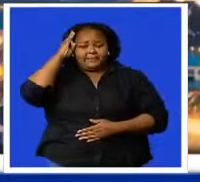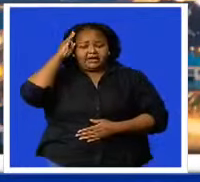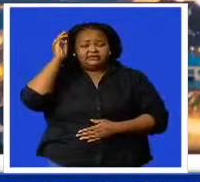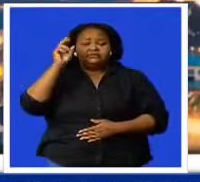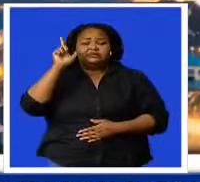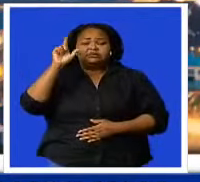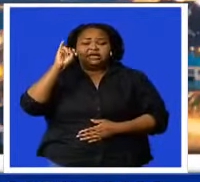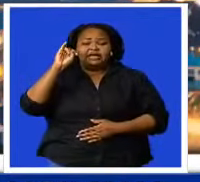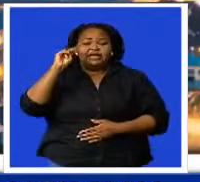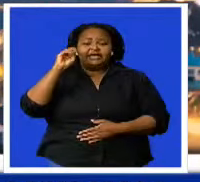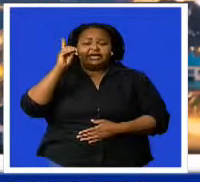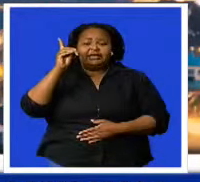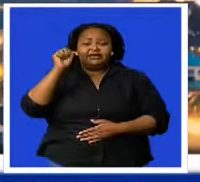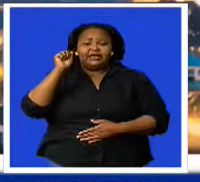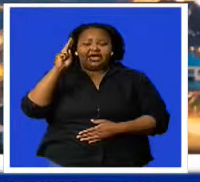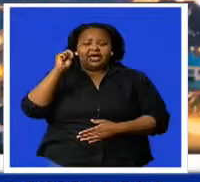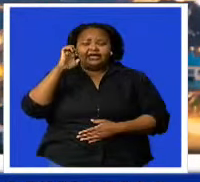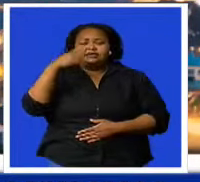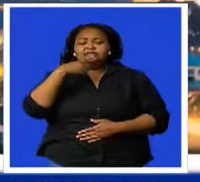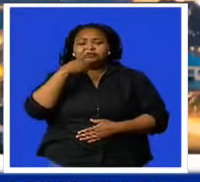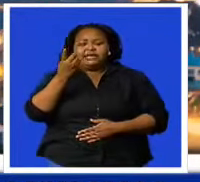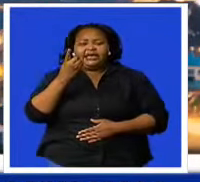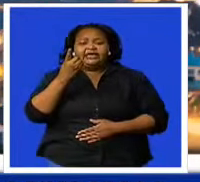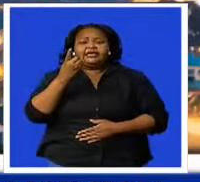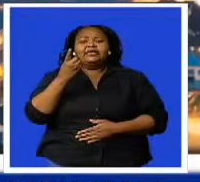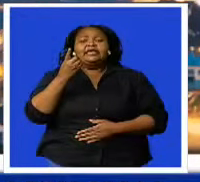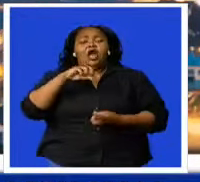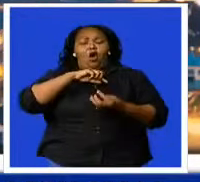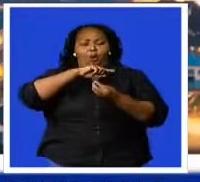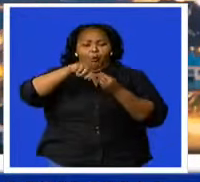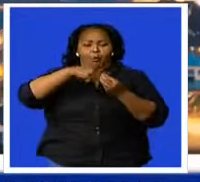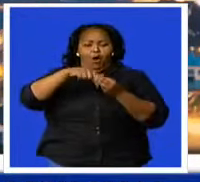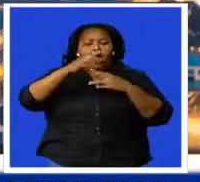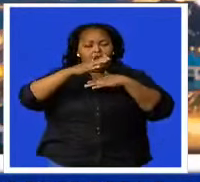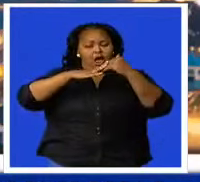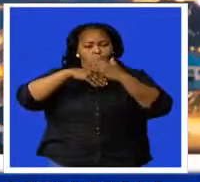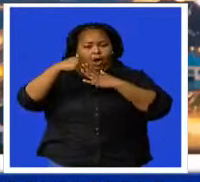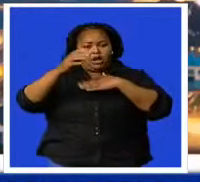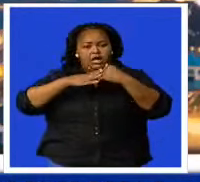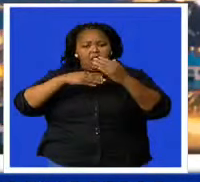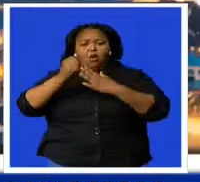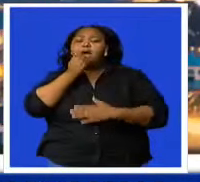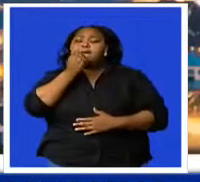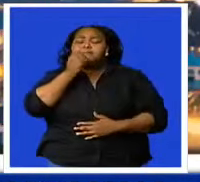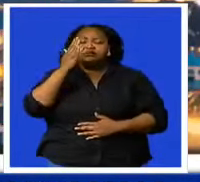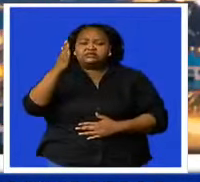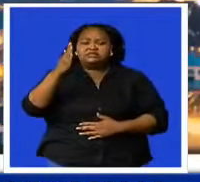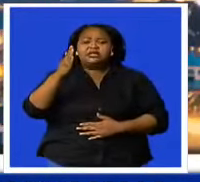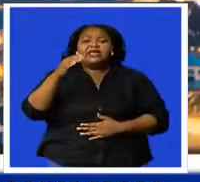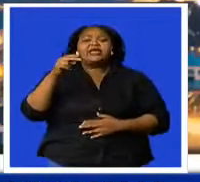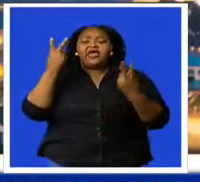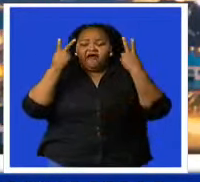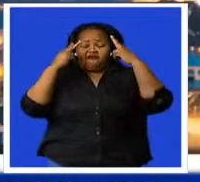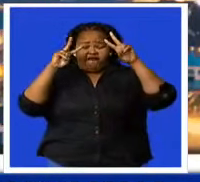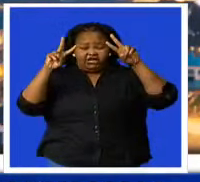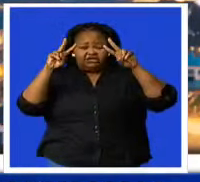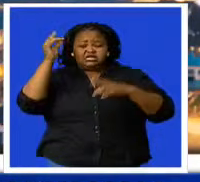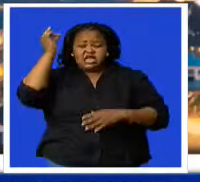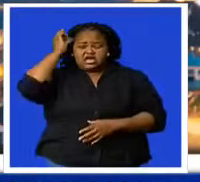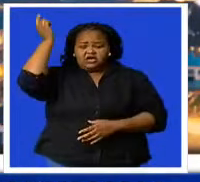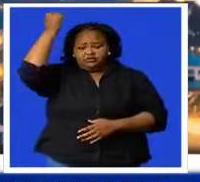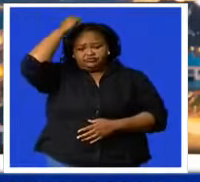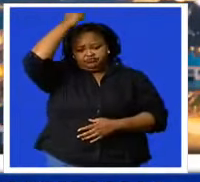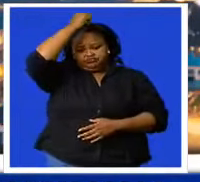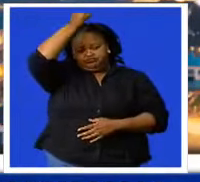kamanzini letawubita 2 billion wemalangeni liphupho lengwenyama yenkosi emswati wesithathu. Lizinyane lithi ke